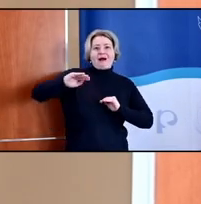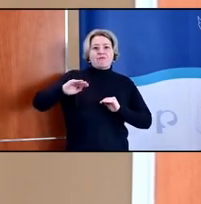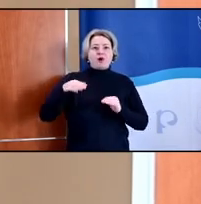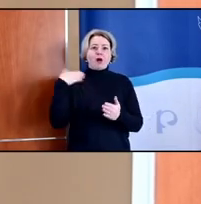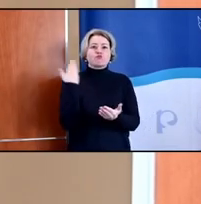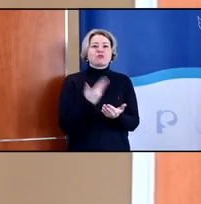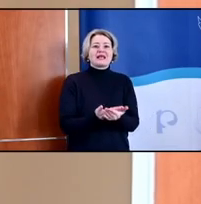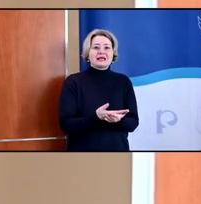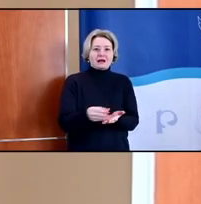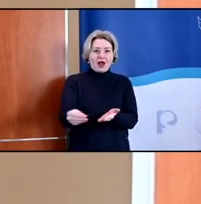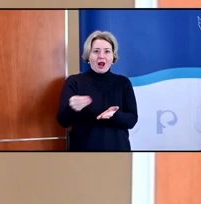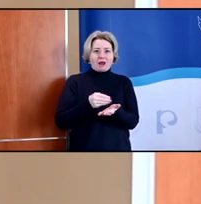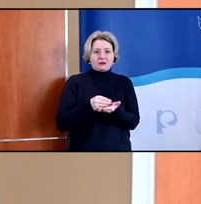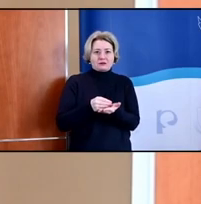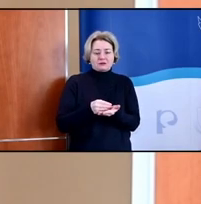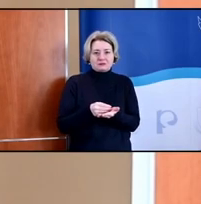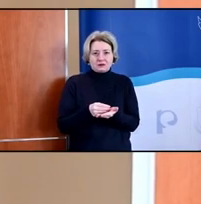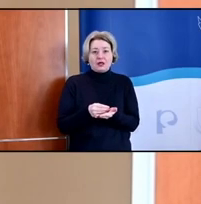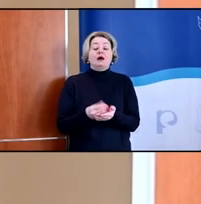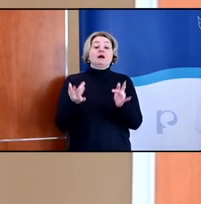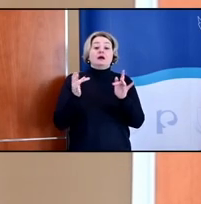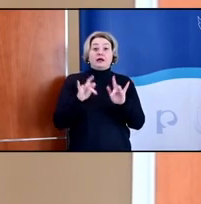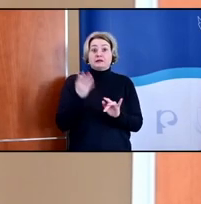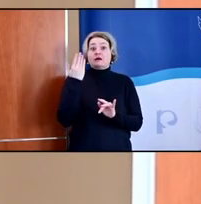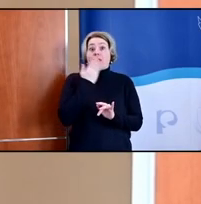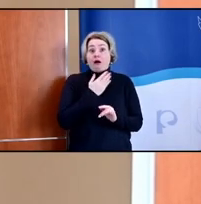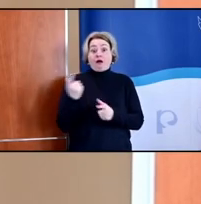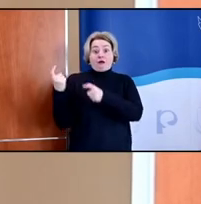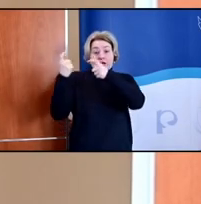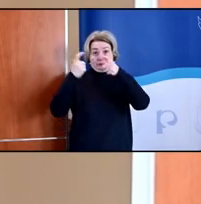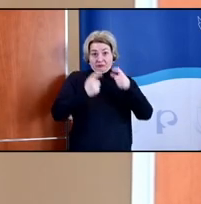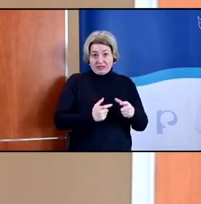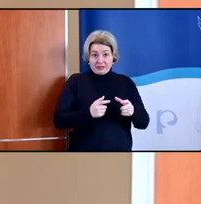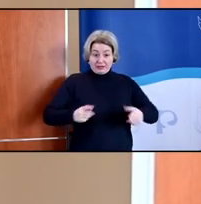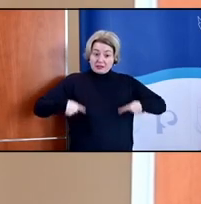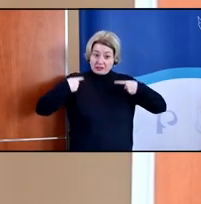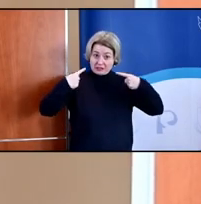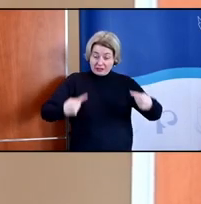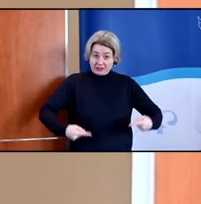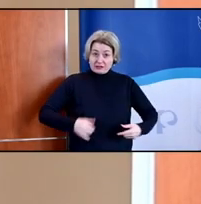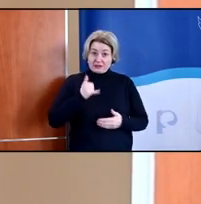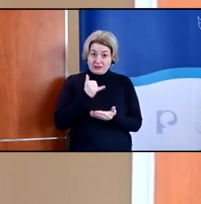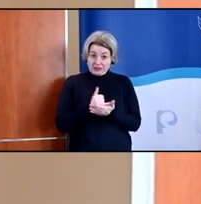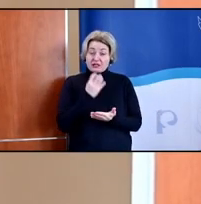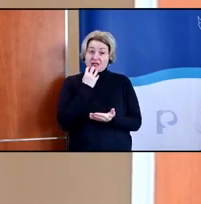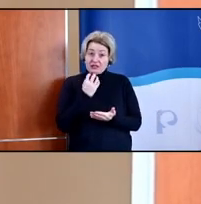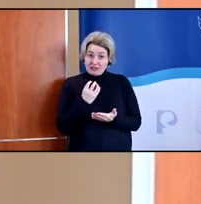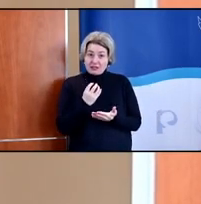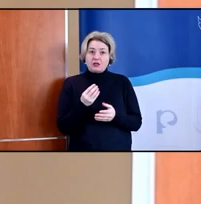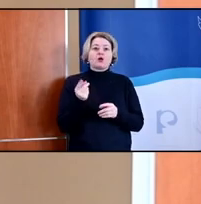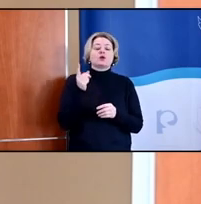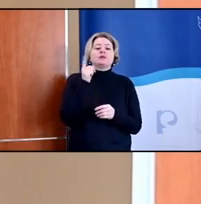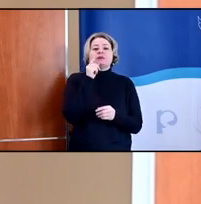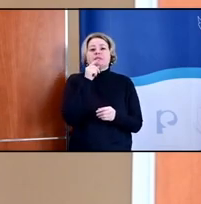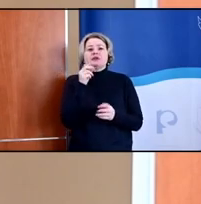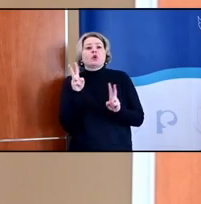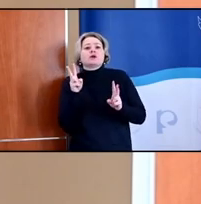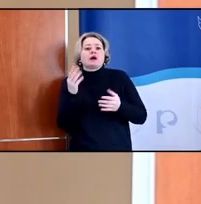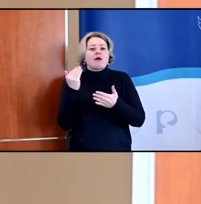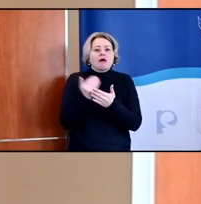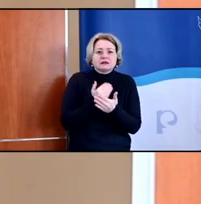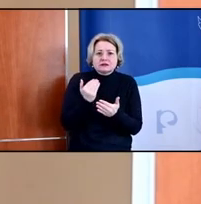helyszínekkel hogy ha érkezik olyan látogató aki igényt tartan rá akkor mik azok a tehát hogyan kell egy ilyen